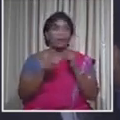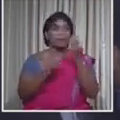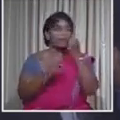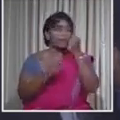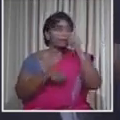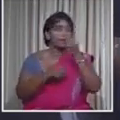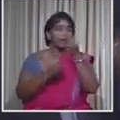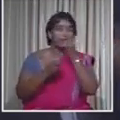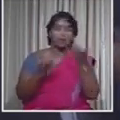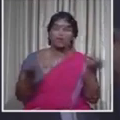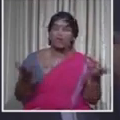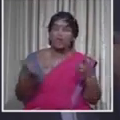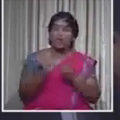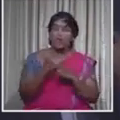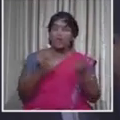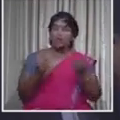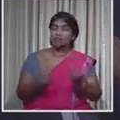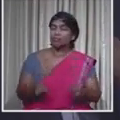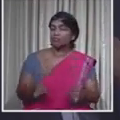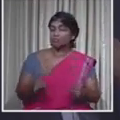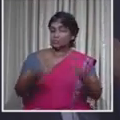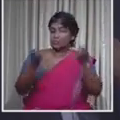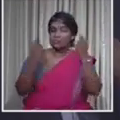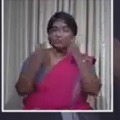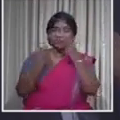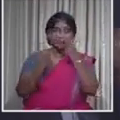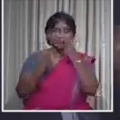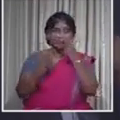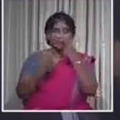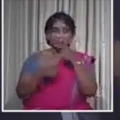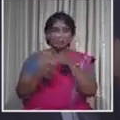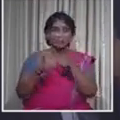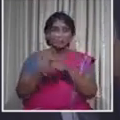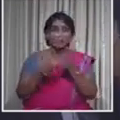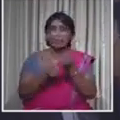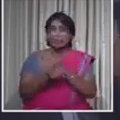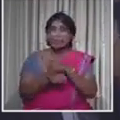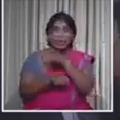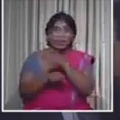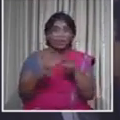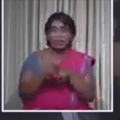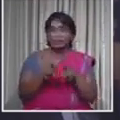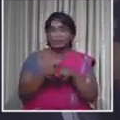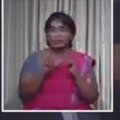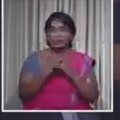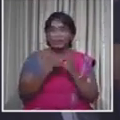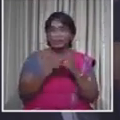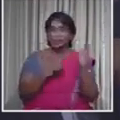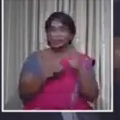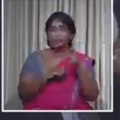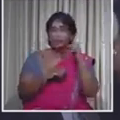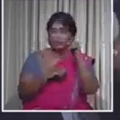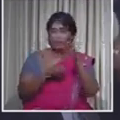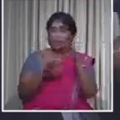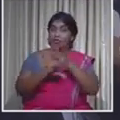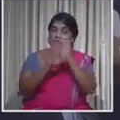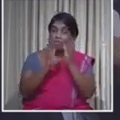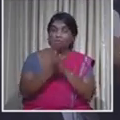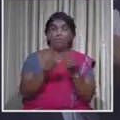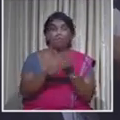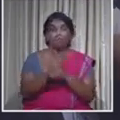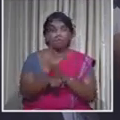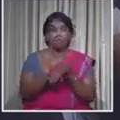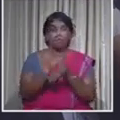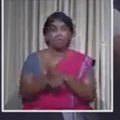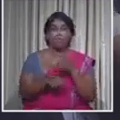පාරිභෝගිකයර කන්න දෙයක් නැහැ එළවලු මිල අහස උසට නැගලා මේවා මේ මේ කොවිඩ් හින්දා වෙච්ච ඒව දේවල් නෙමෙයි ඔබතුමාලා සේරම දාන්න හදන්නේ කොවිඩ්